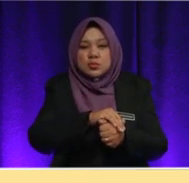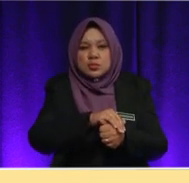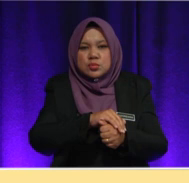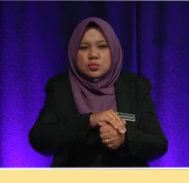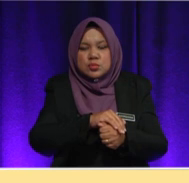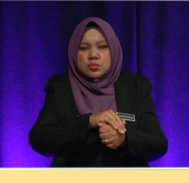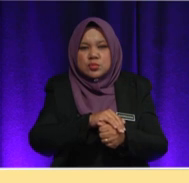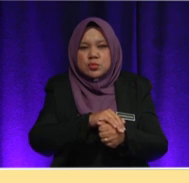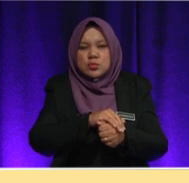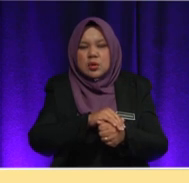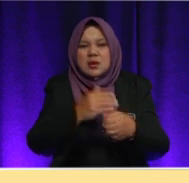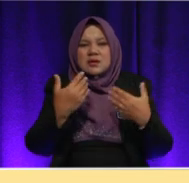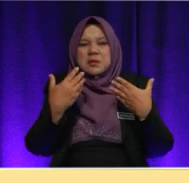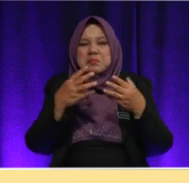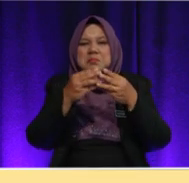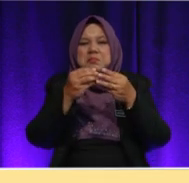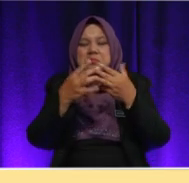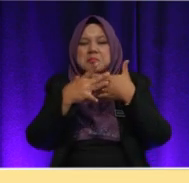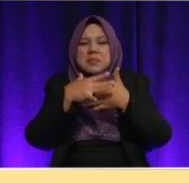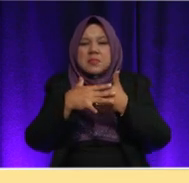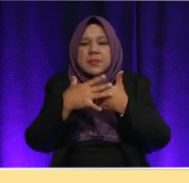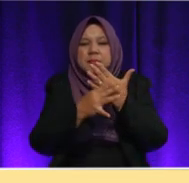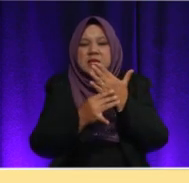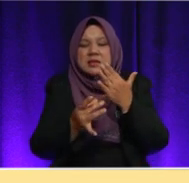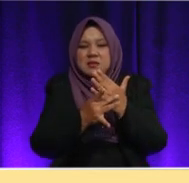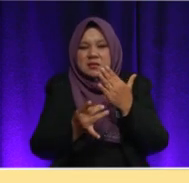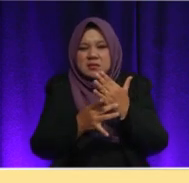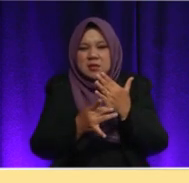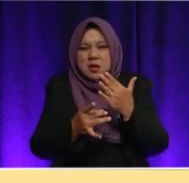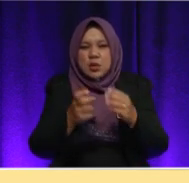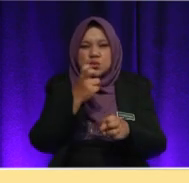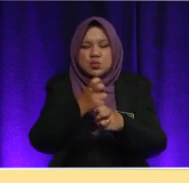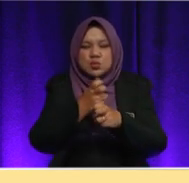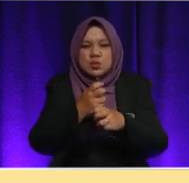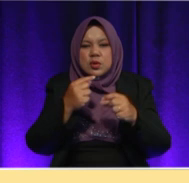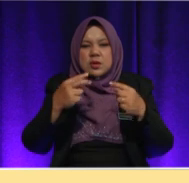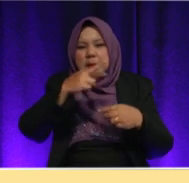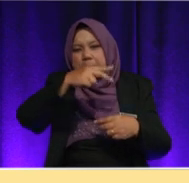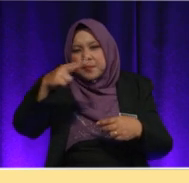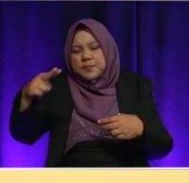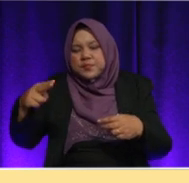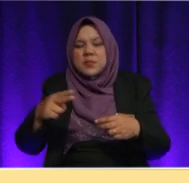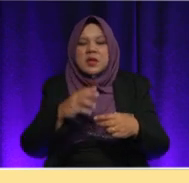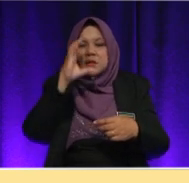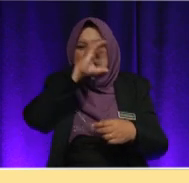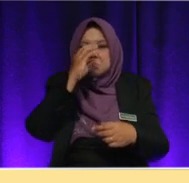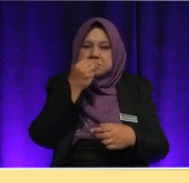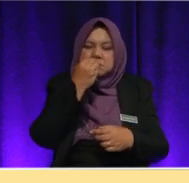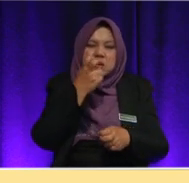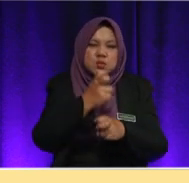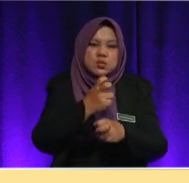minyak tumpahin minyak di laut bergerak payah dia mengganggu nak cari makan payah